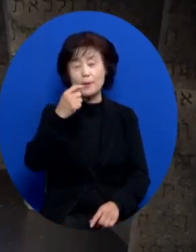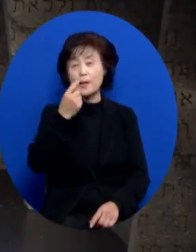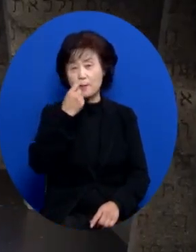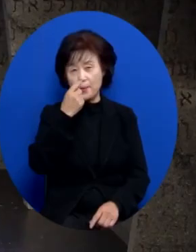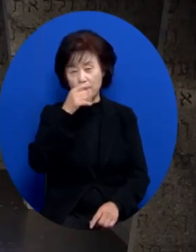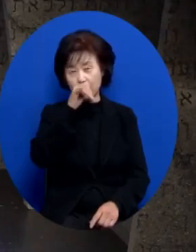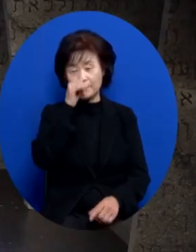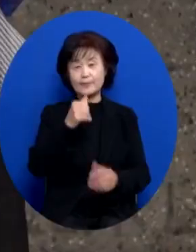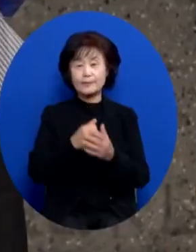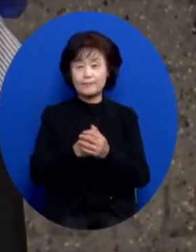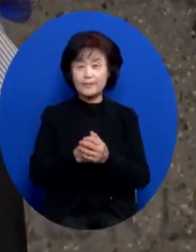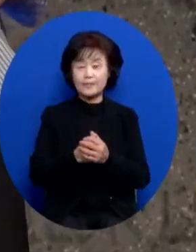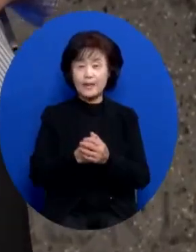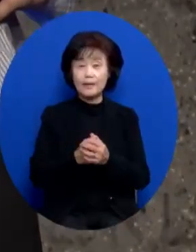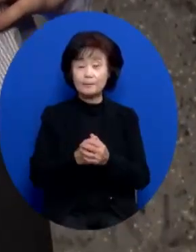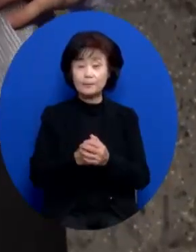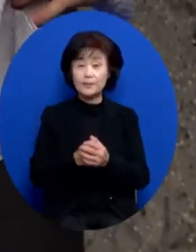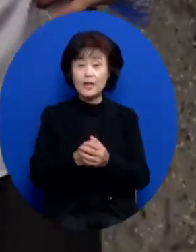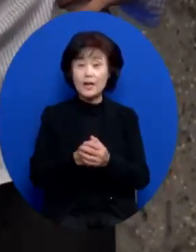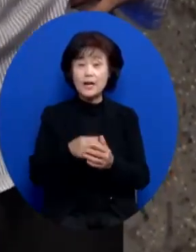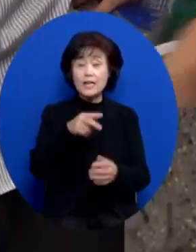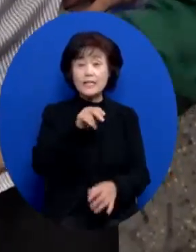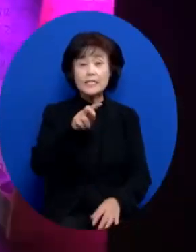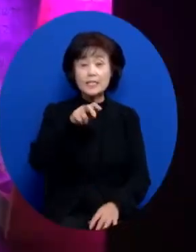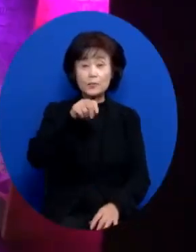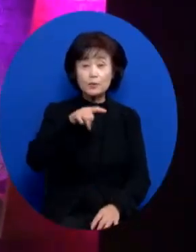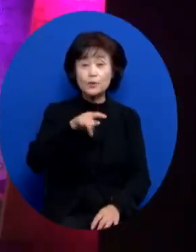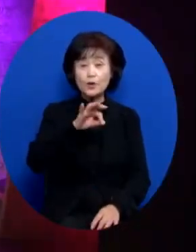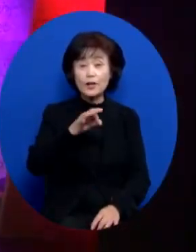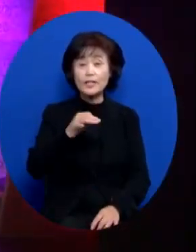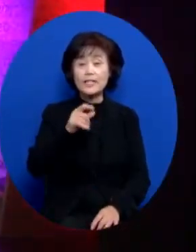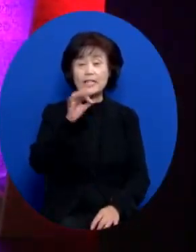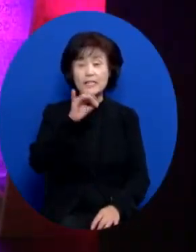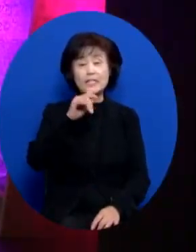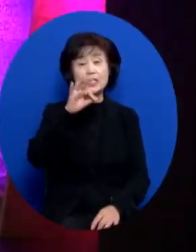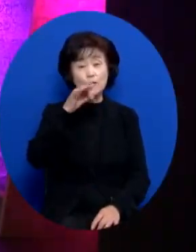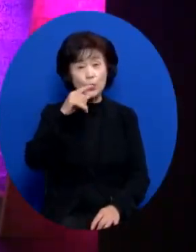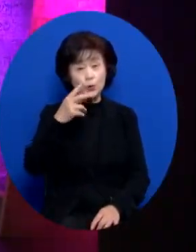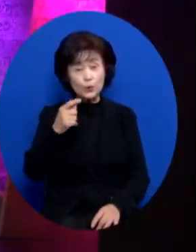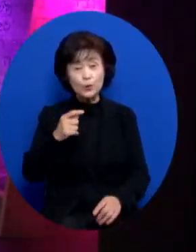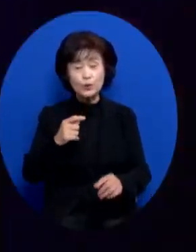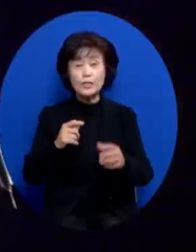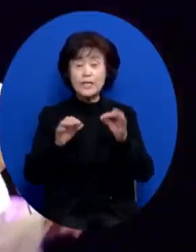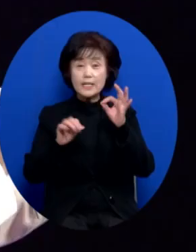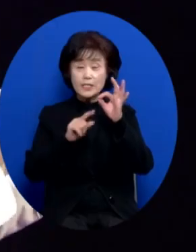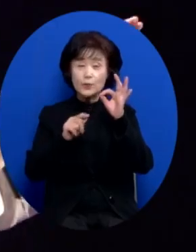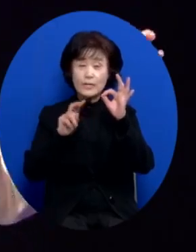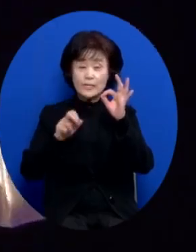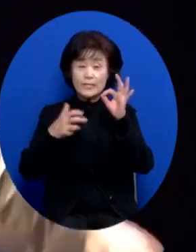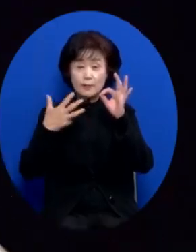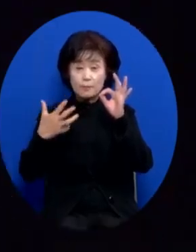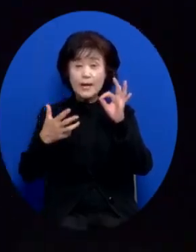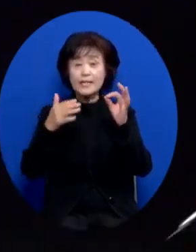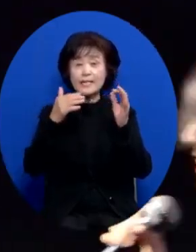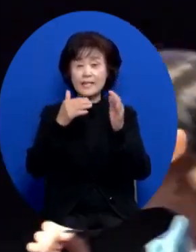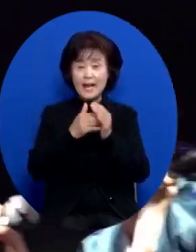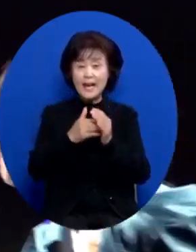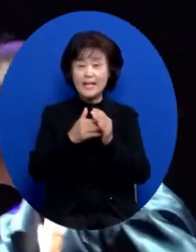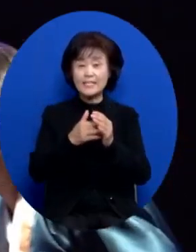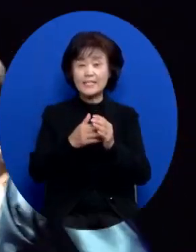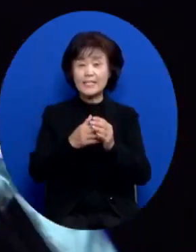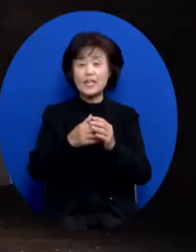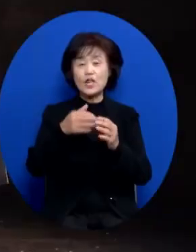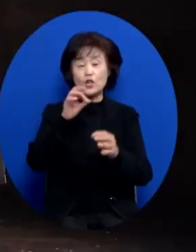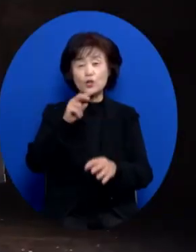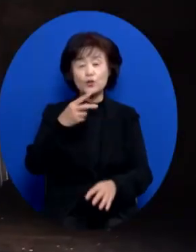뮤지컬 백투 1931 심우원 이용도는 전석 무료로 오는 28일까지 서울 윤당아트홀에서